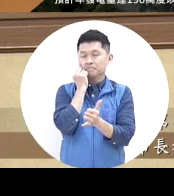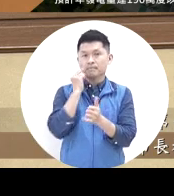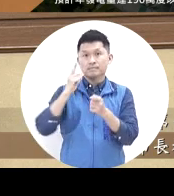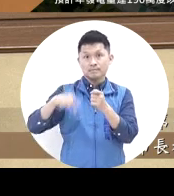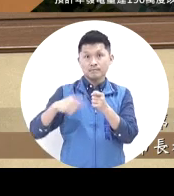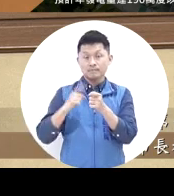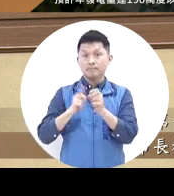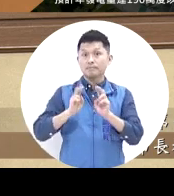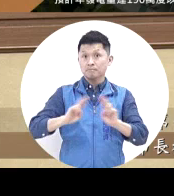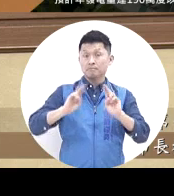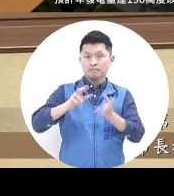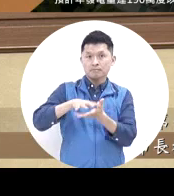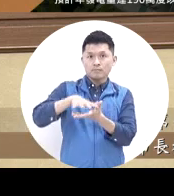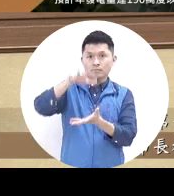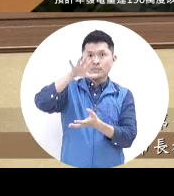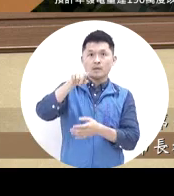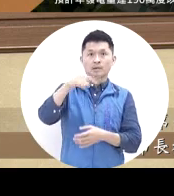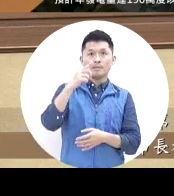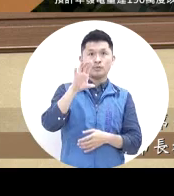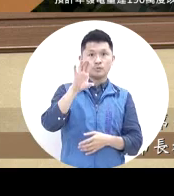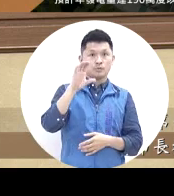以达到190万度。